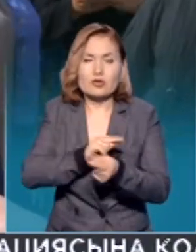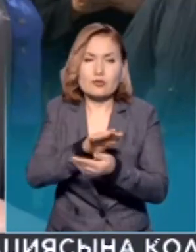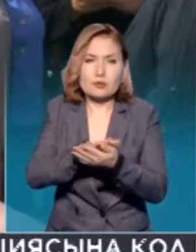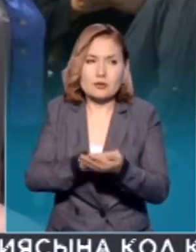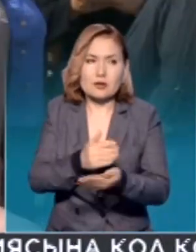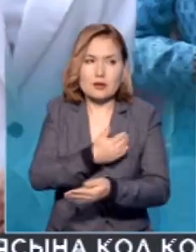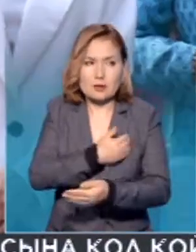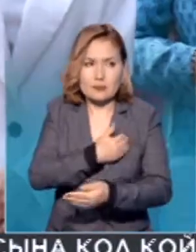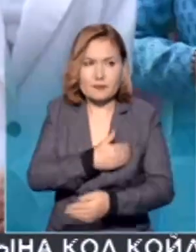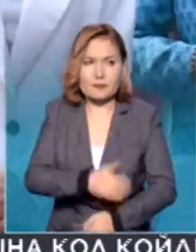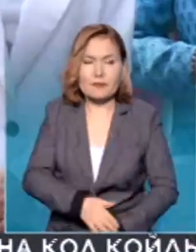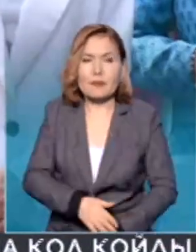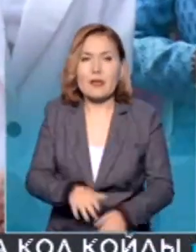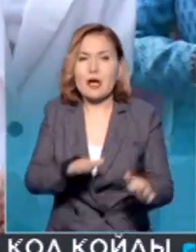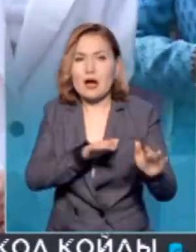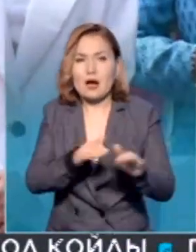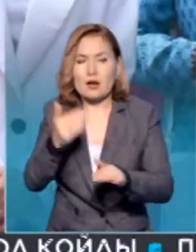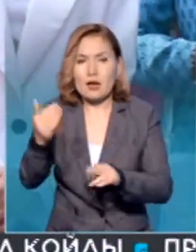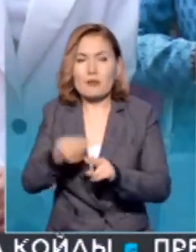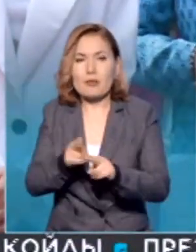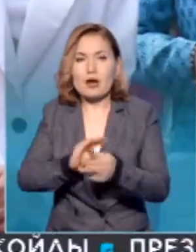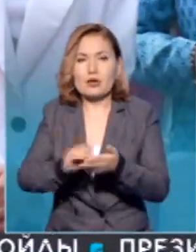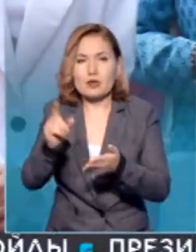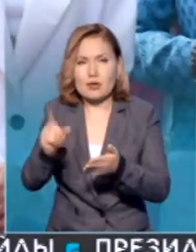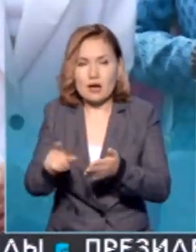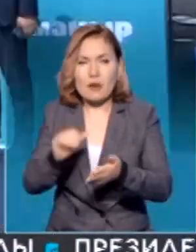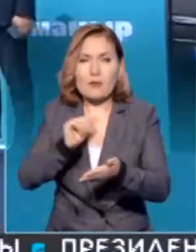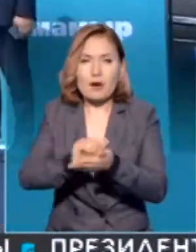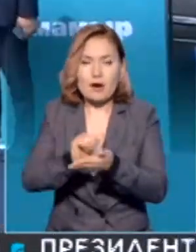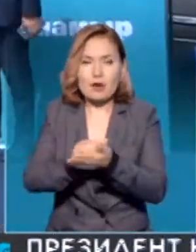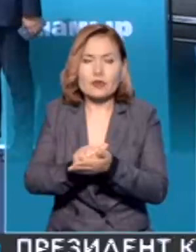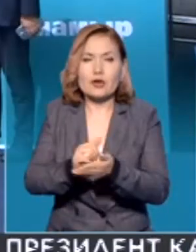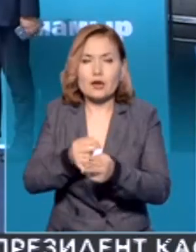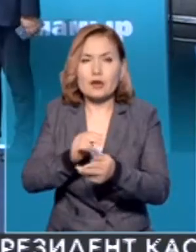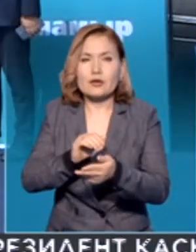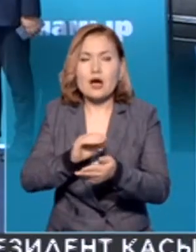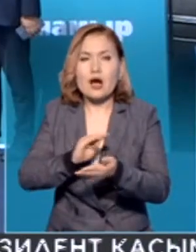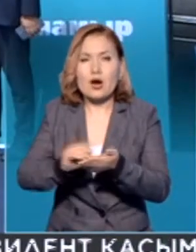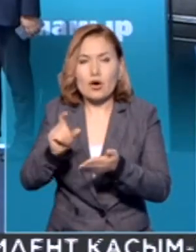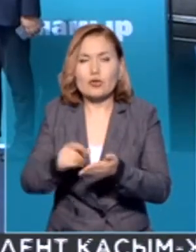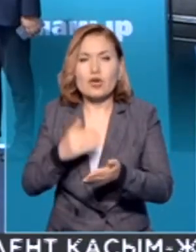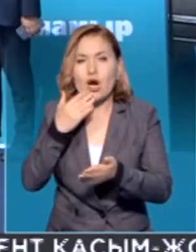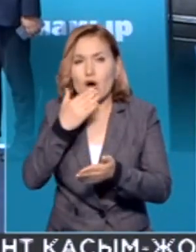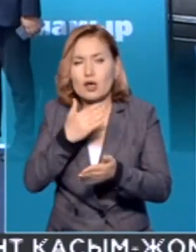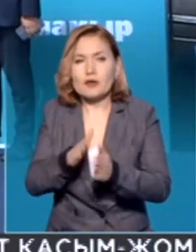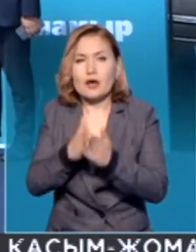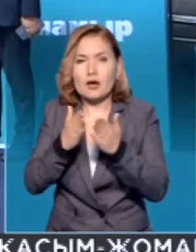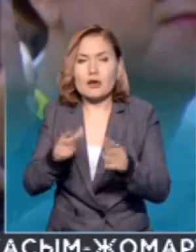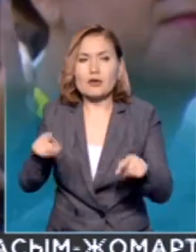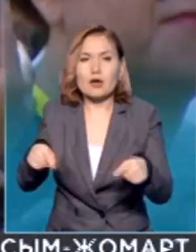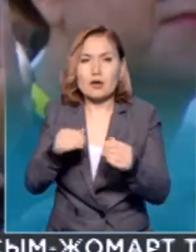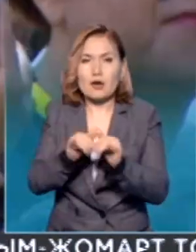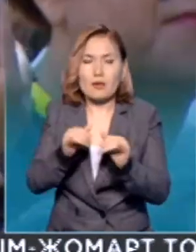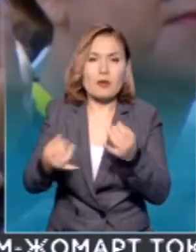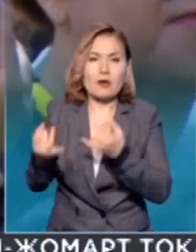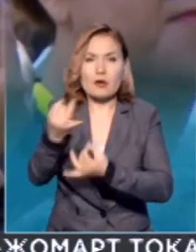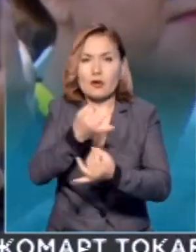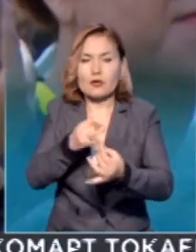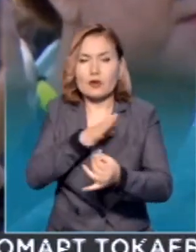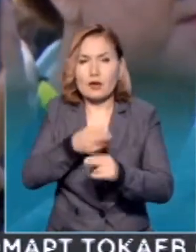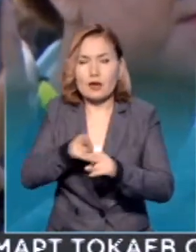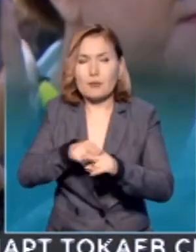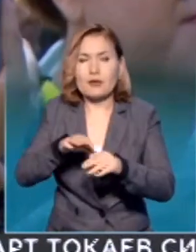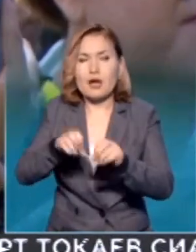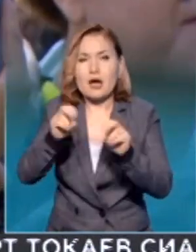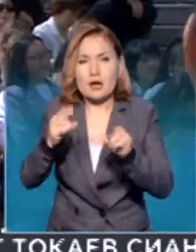шаралар деп түсінуге болады. Шара барысында жазушы баспагерлер ұлттық құндылықтарды арттырудың заманауи тәсілдерін талқыға салды.